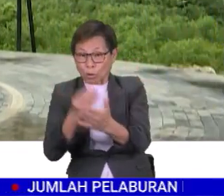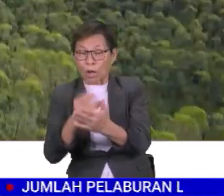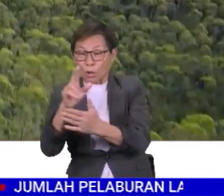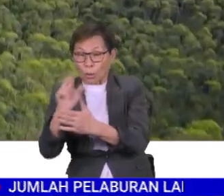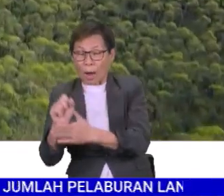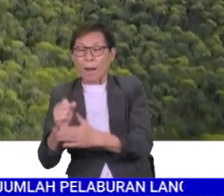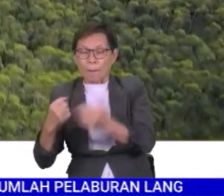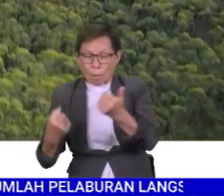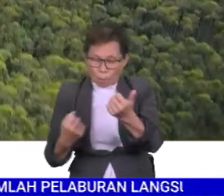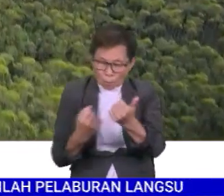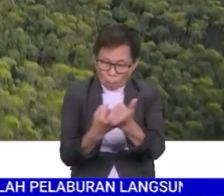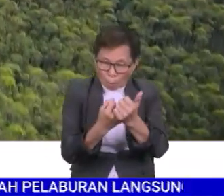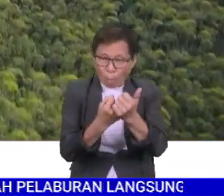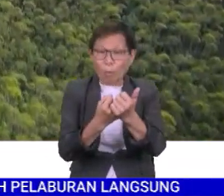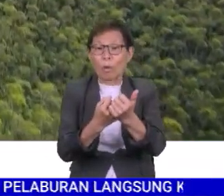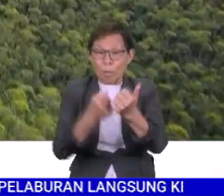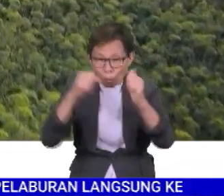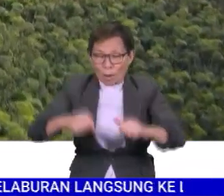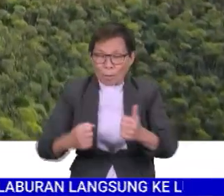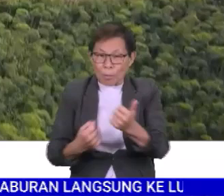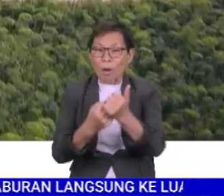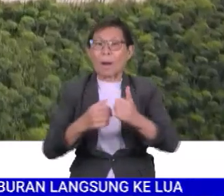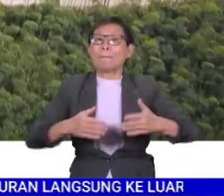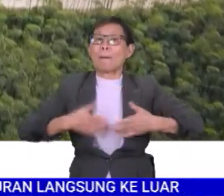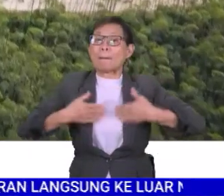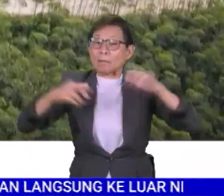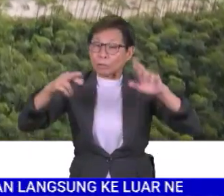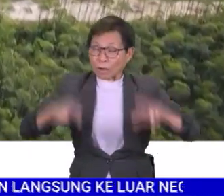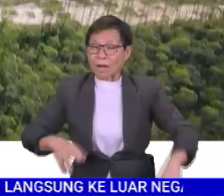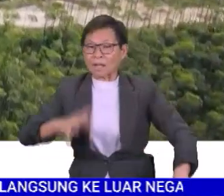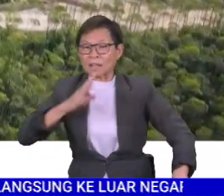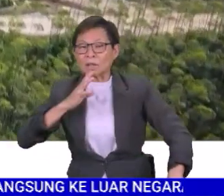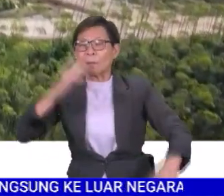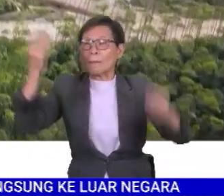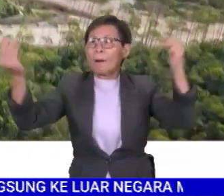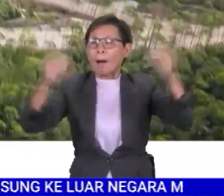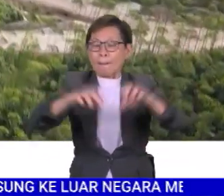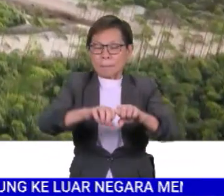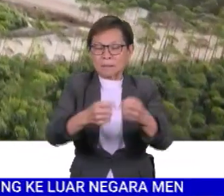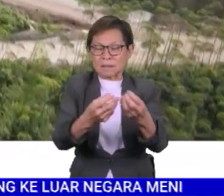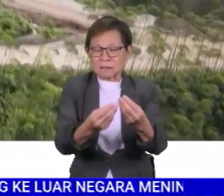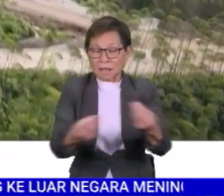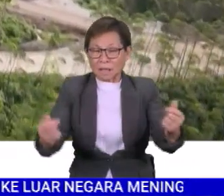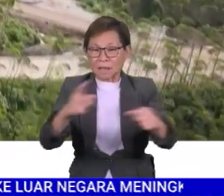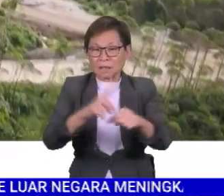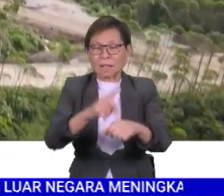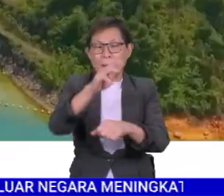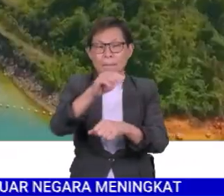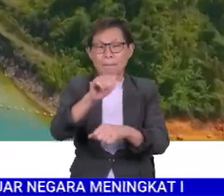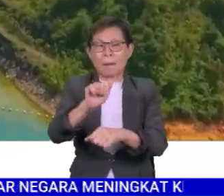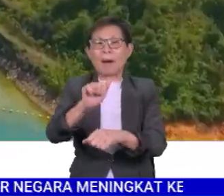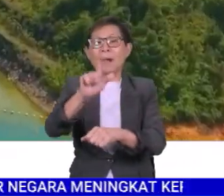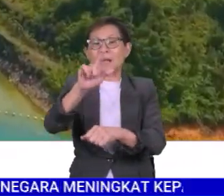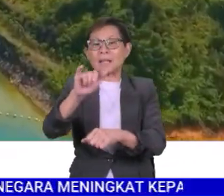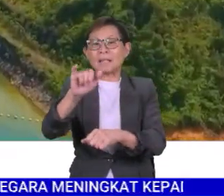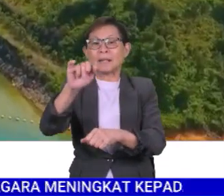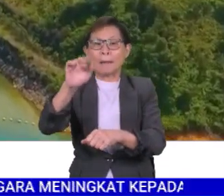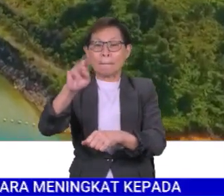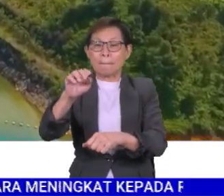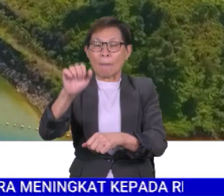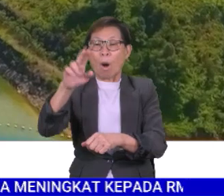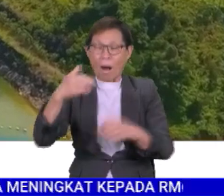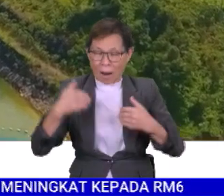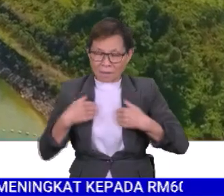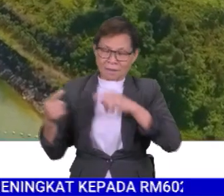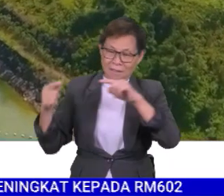menyumbang kepada kesejahteraan rakyatnya. Beliau berkata demikian pada majlis pecah tanah di Malinau yang turut dihadiri